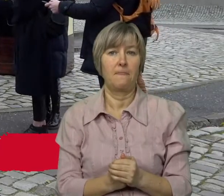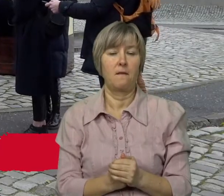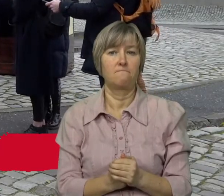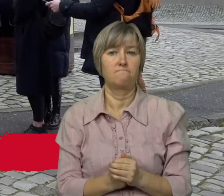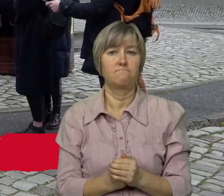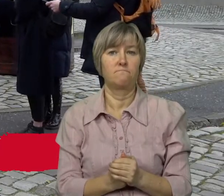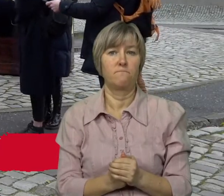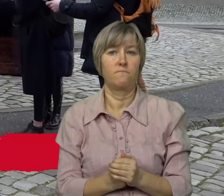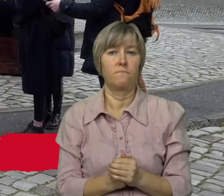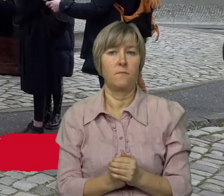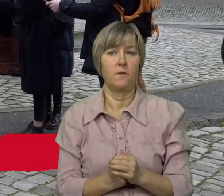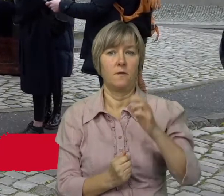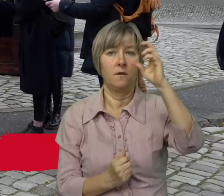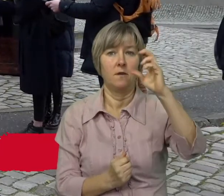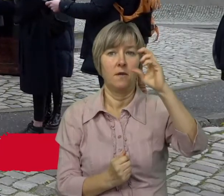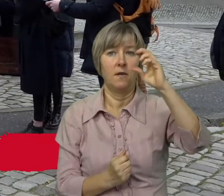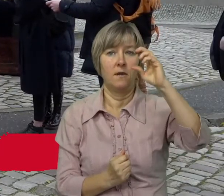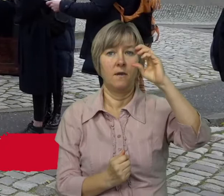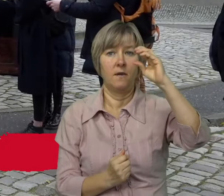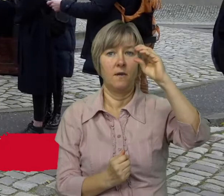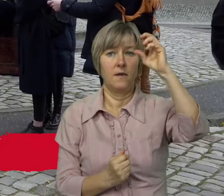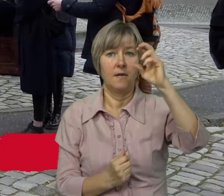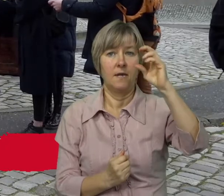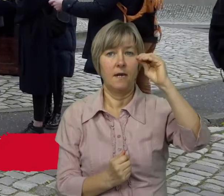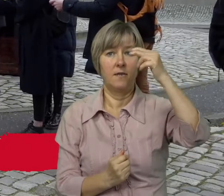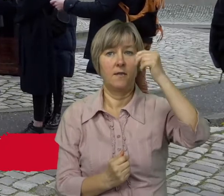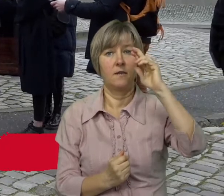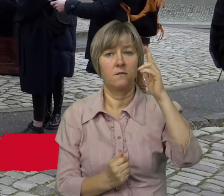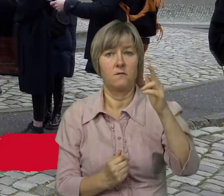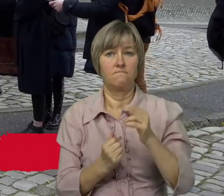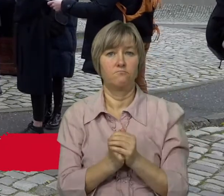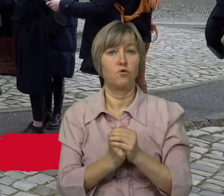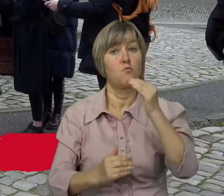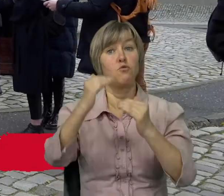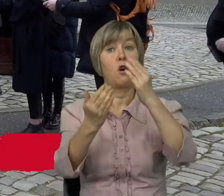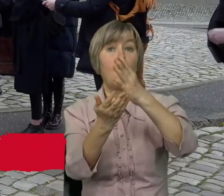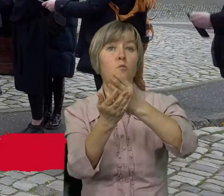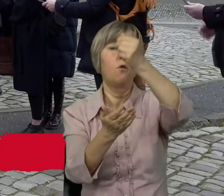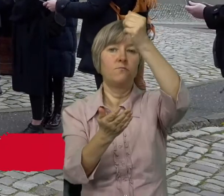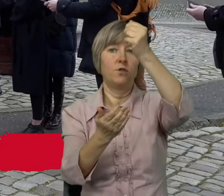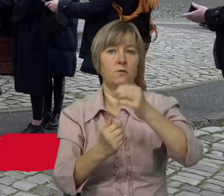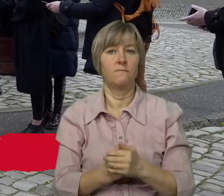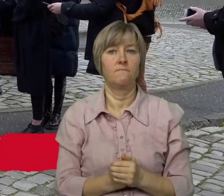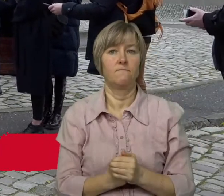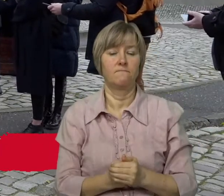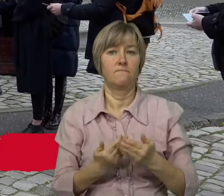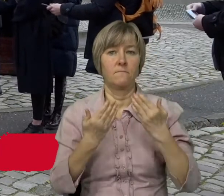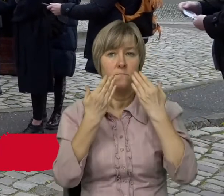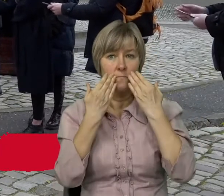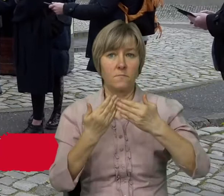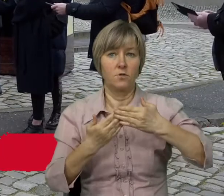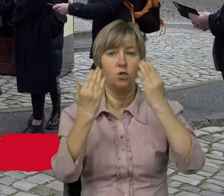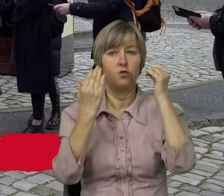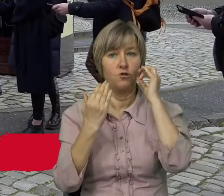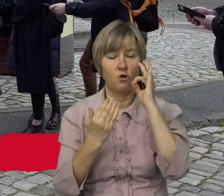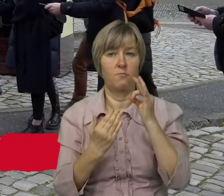Pan Henryk poprzednim razem zapowiadał film, który będzie upamiętniał właśnie budowniczych pomnika. Dzień dobry.